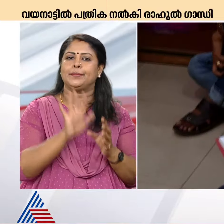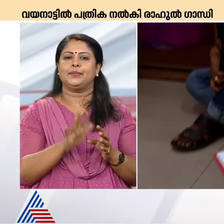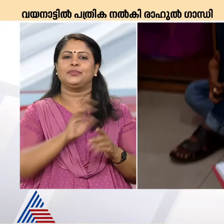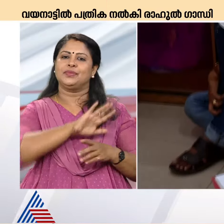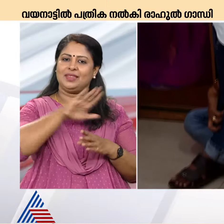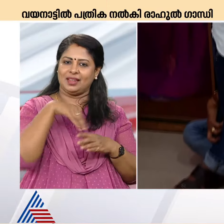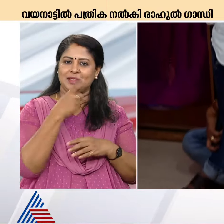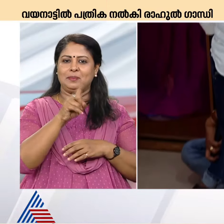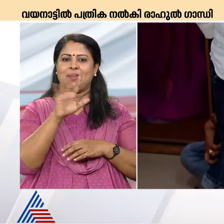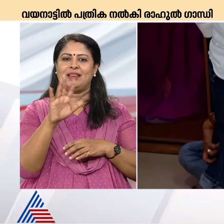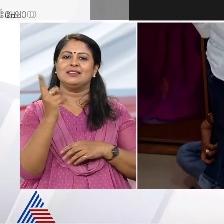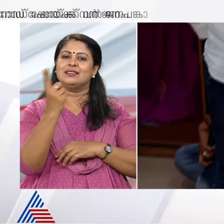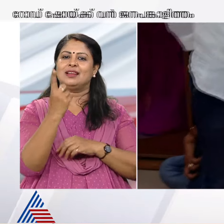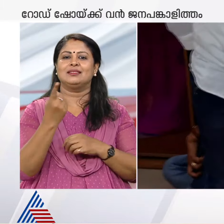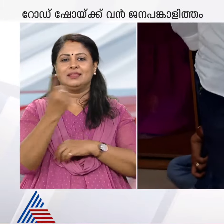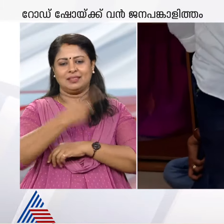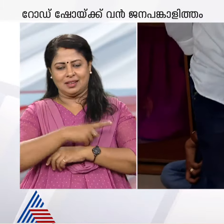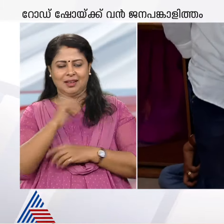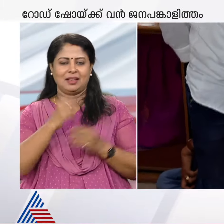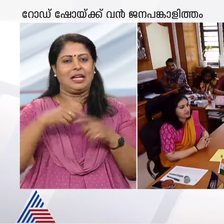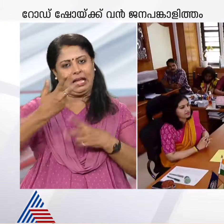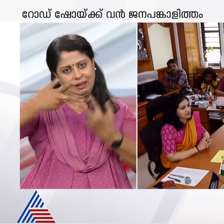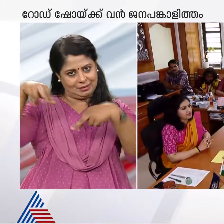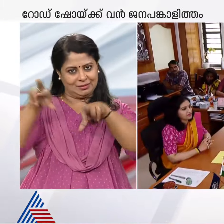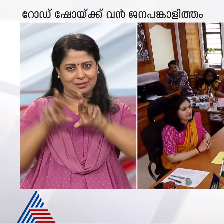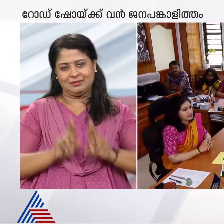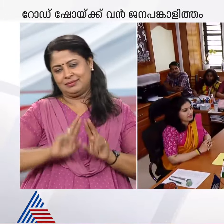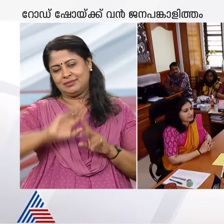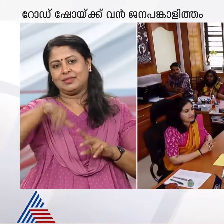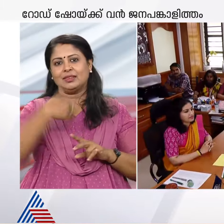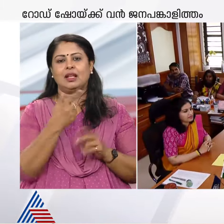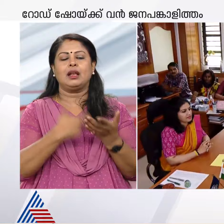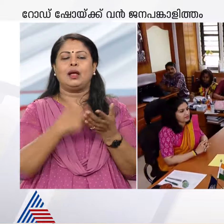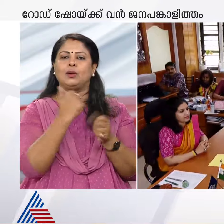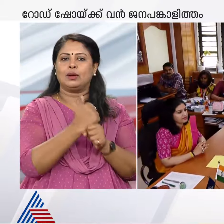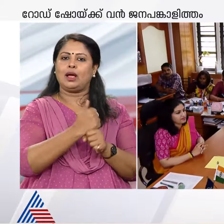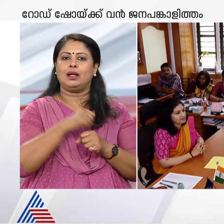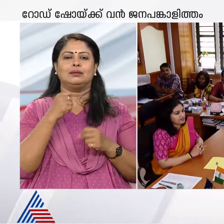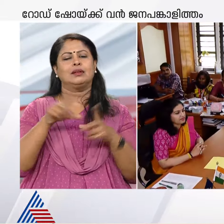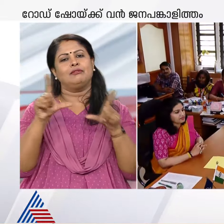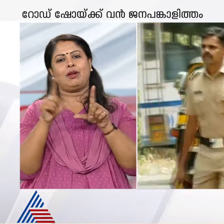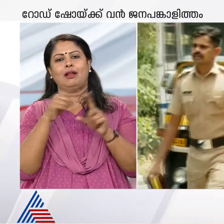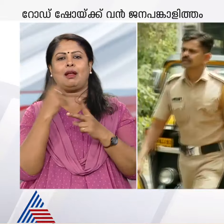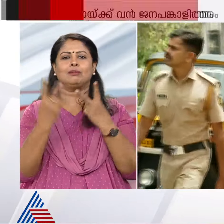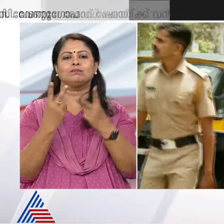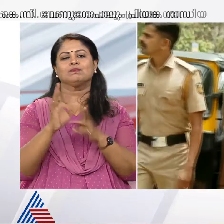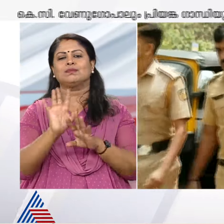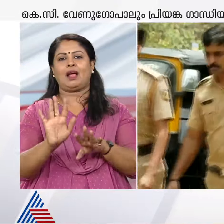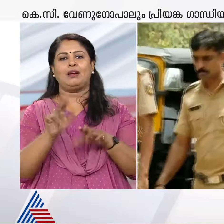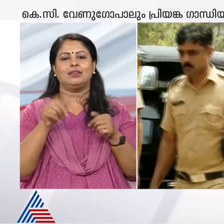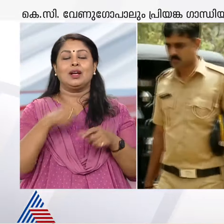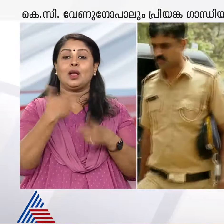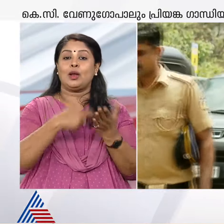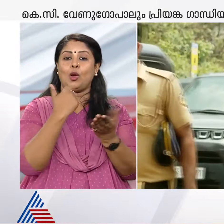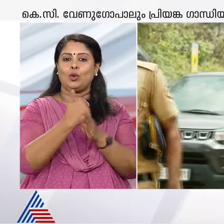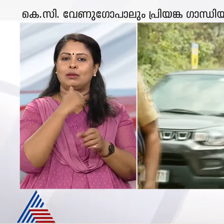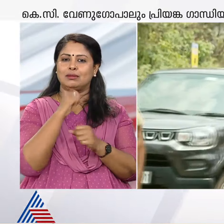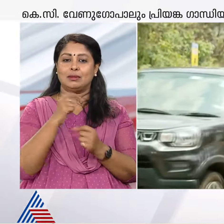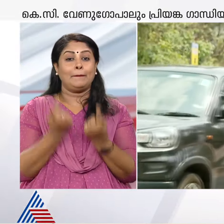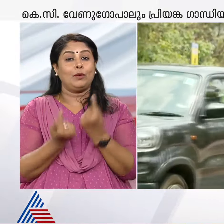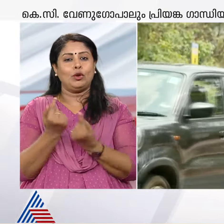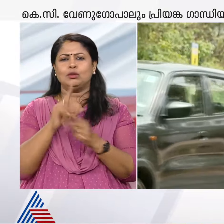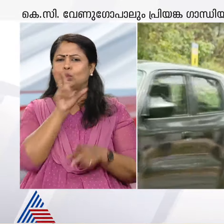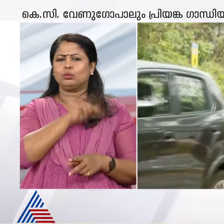ഇനി 15-ാം തീയതി ആയിരിക്കും രാഹുൽ മണ്ഡലത്തിൽ തിരിച്ചെത്തുക. അതിനുശേഷം രാഹുൽ മണ്ഡലത്തിൽ സജീവമാകും. രാഹുലെത്തി രാഷ്ട്രീയം പറയാതെ